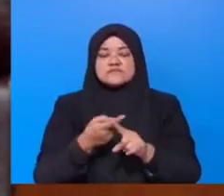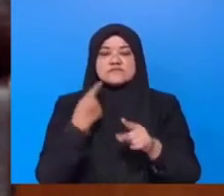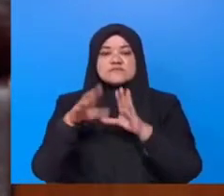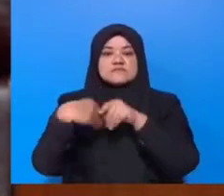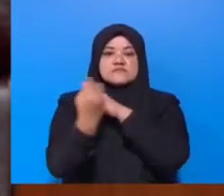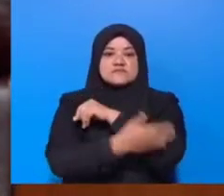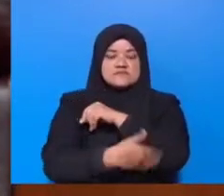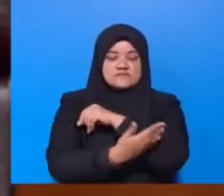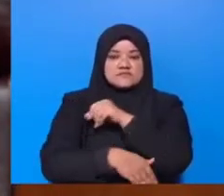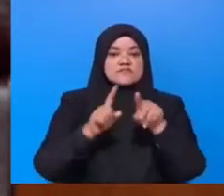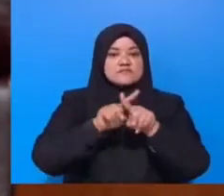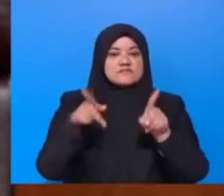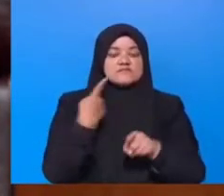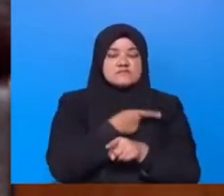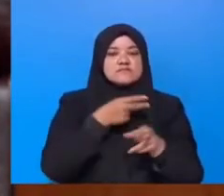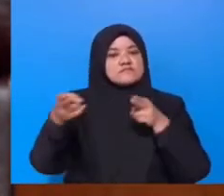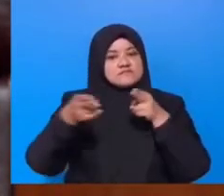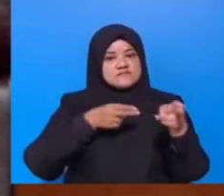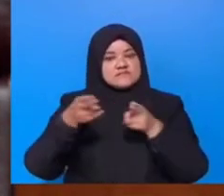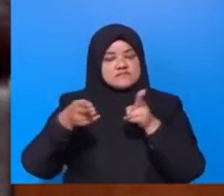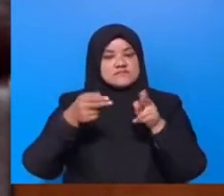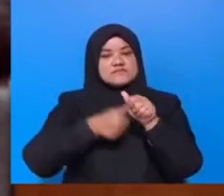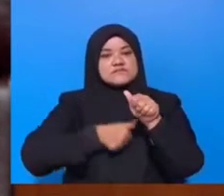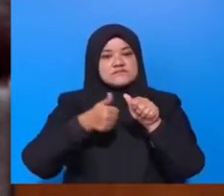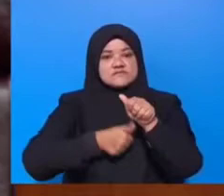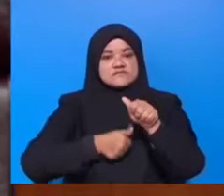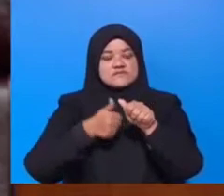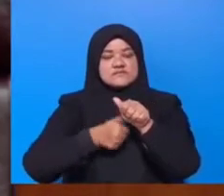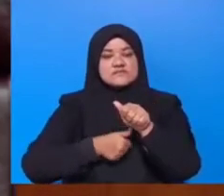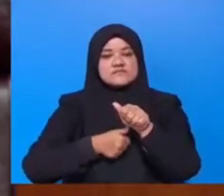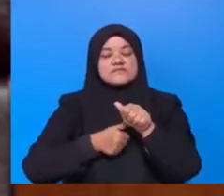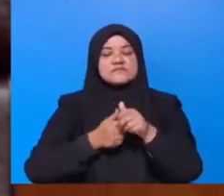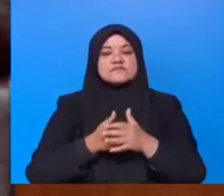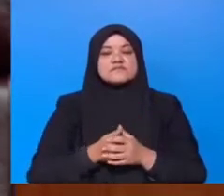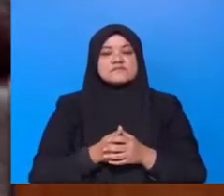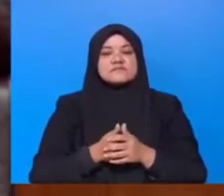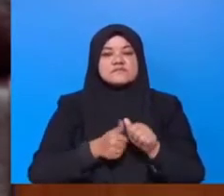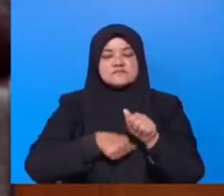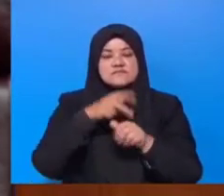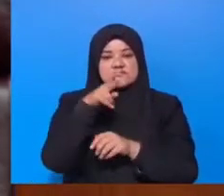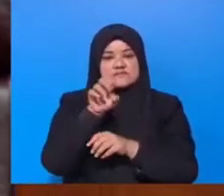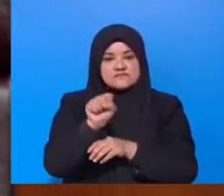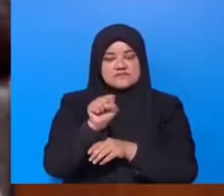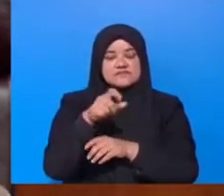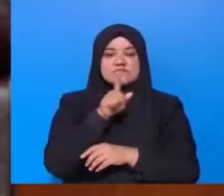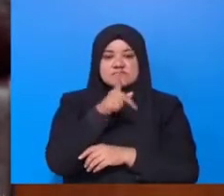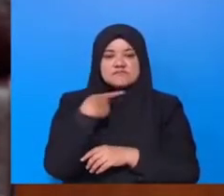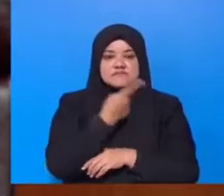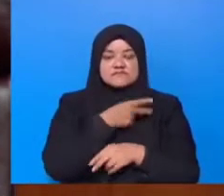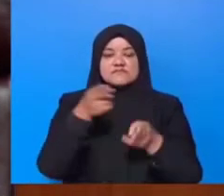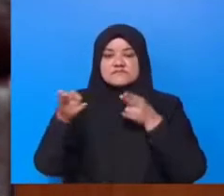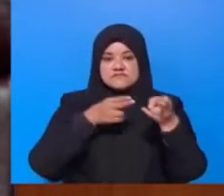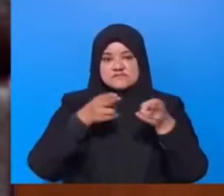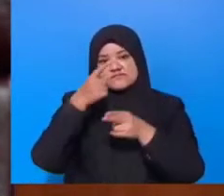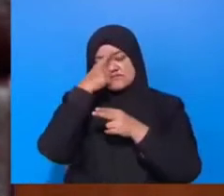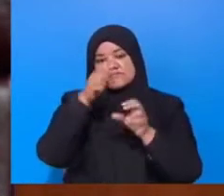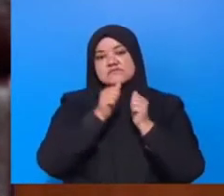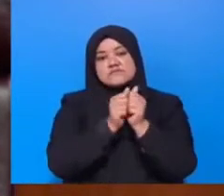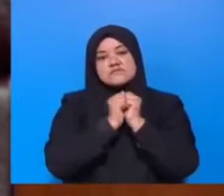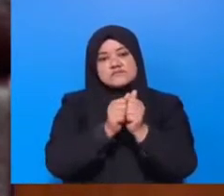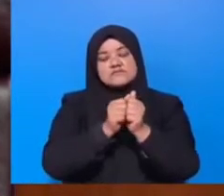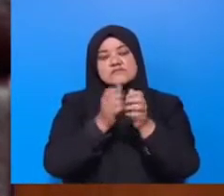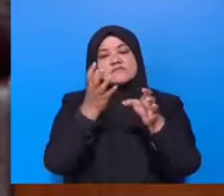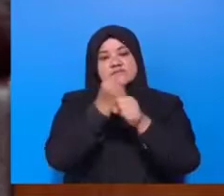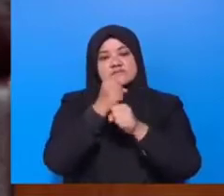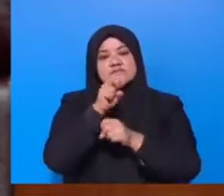lega lain tetapi kita juga berusaha setiap Permai to Cash memang kita juga berusaha untuk sama-sama